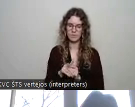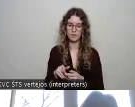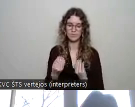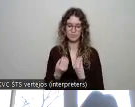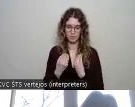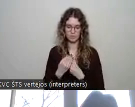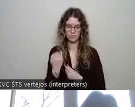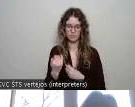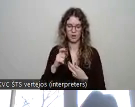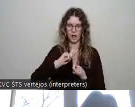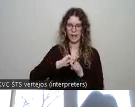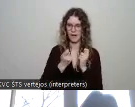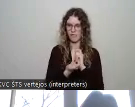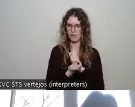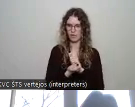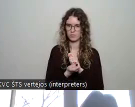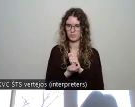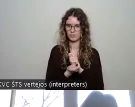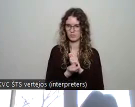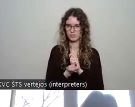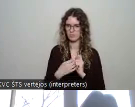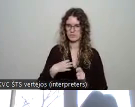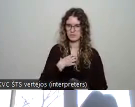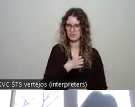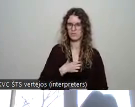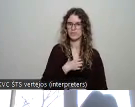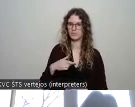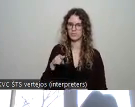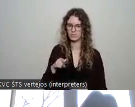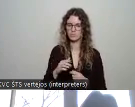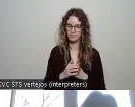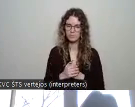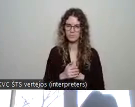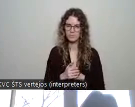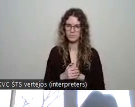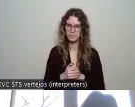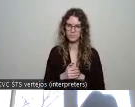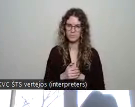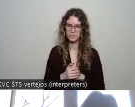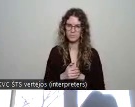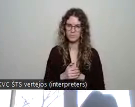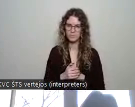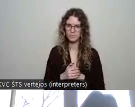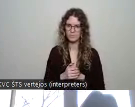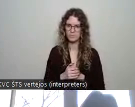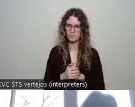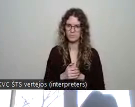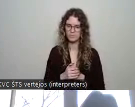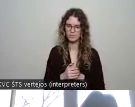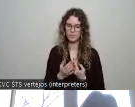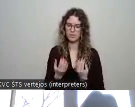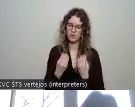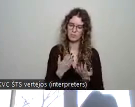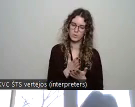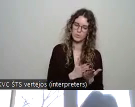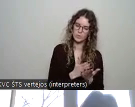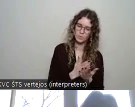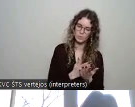Ir tai čia turėtų būti apibūdinama kaip derinti, harmonizuoti mokymo praktikas,